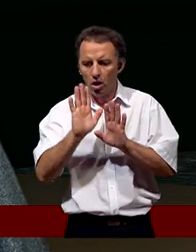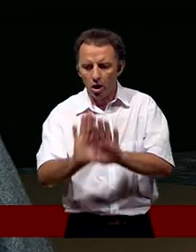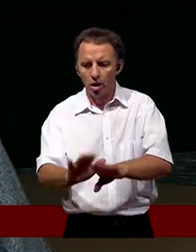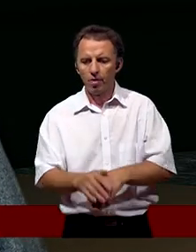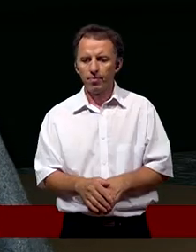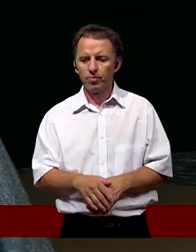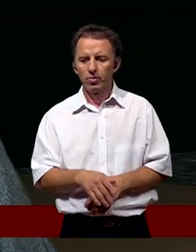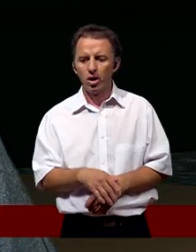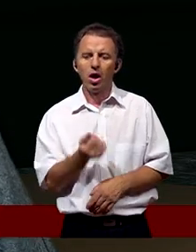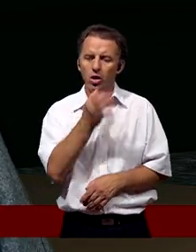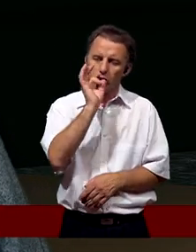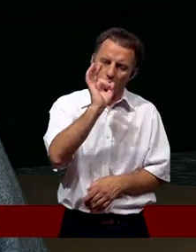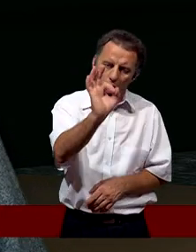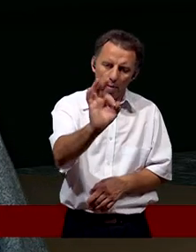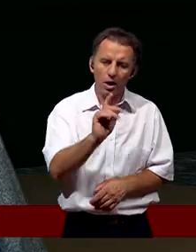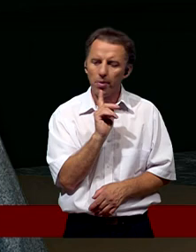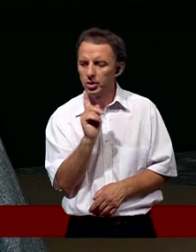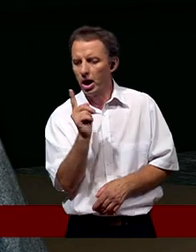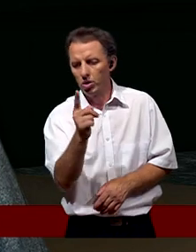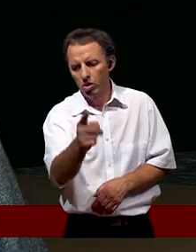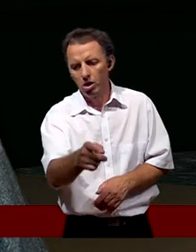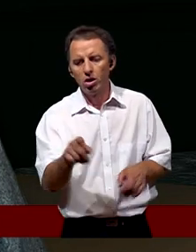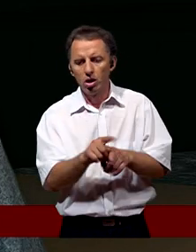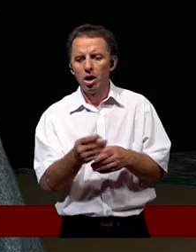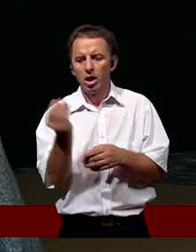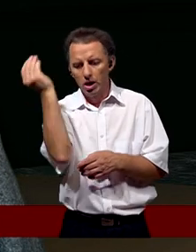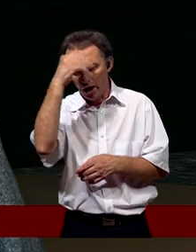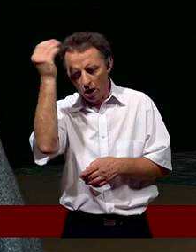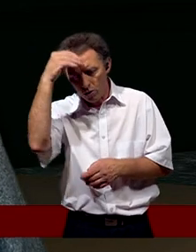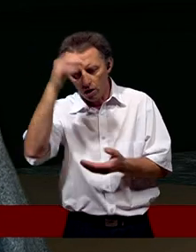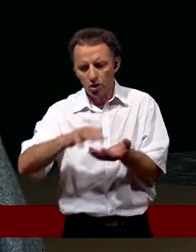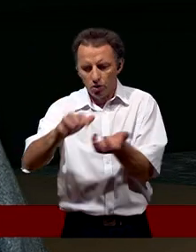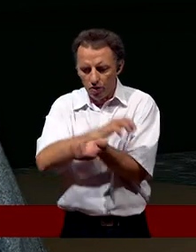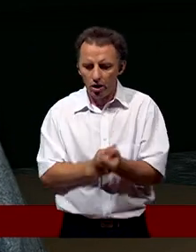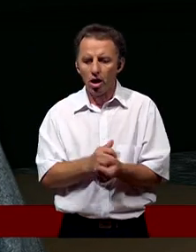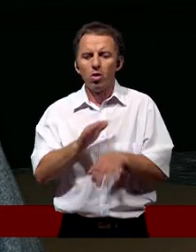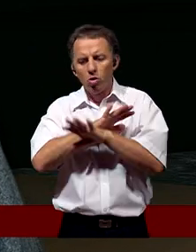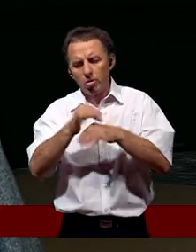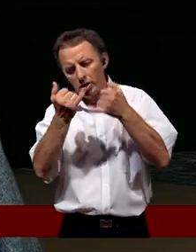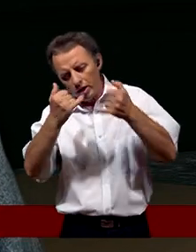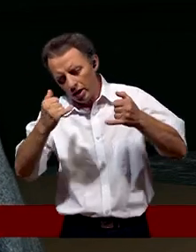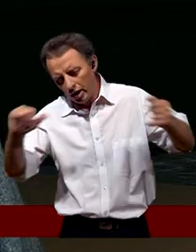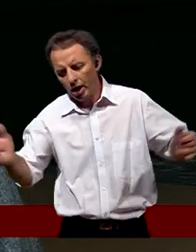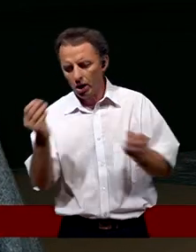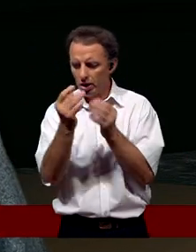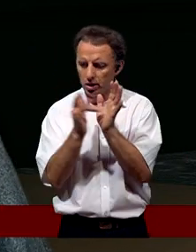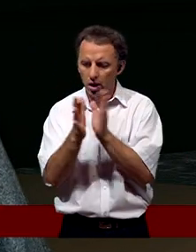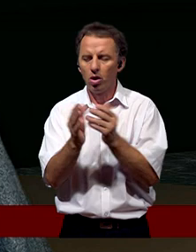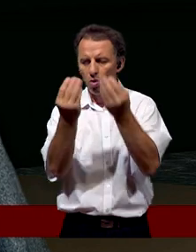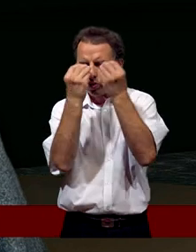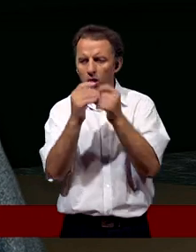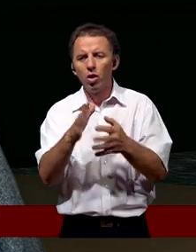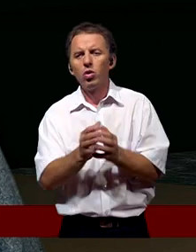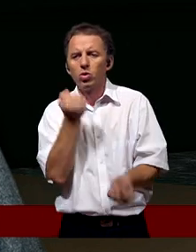zaoferowania. To są takie niby dobre przesłania, ale to są nauki świata. Jezus nas zupełnie czegoś innego uczy i to